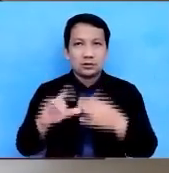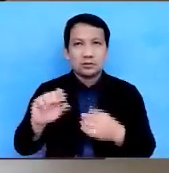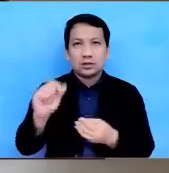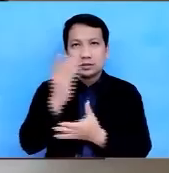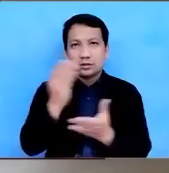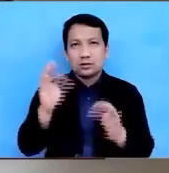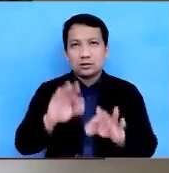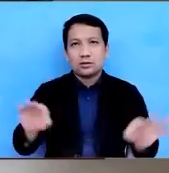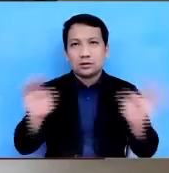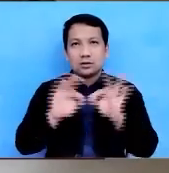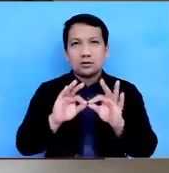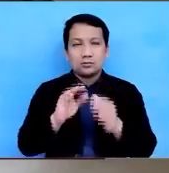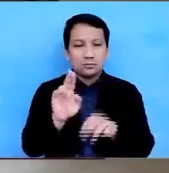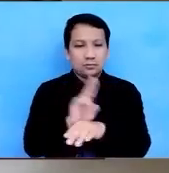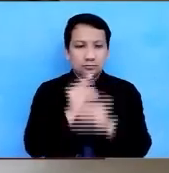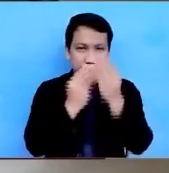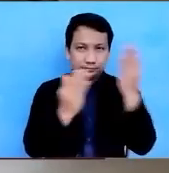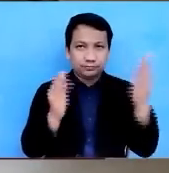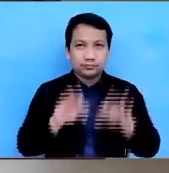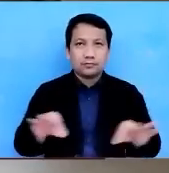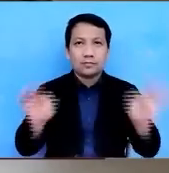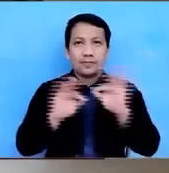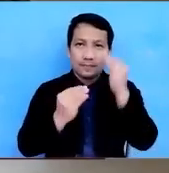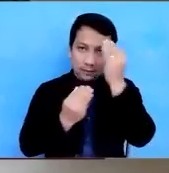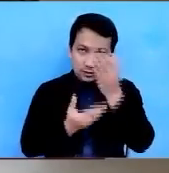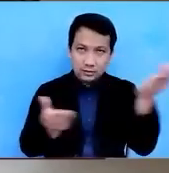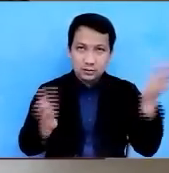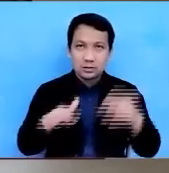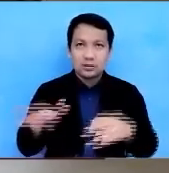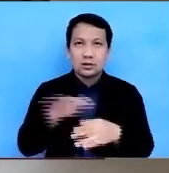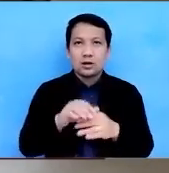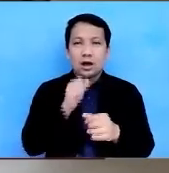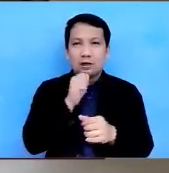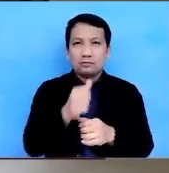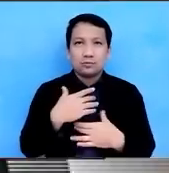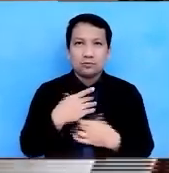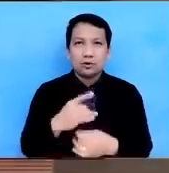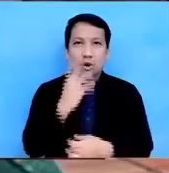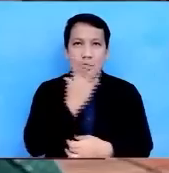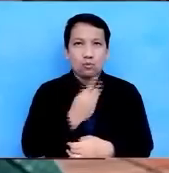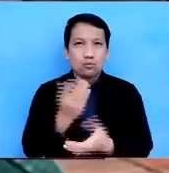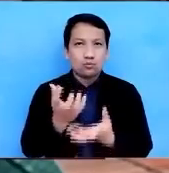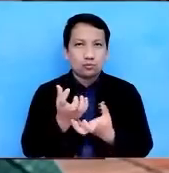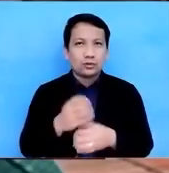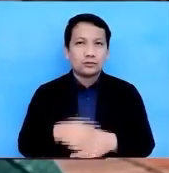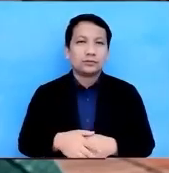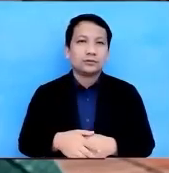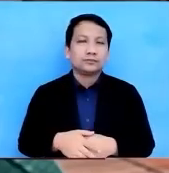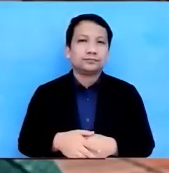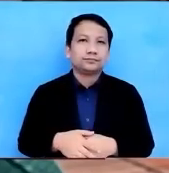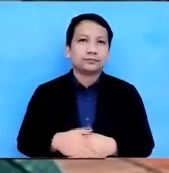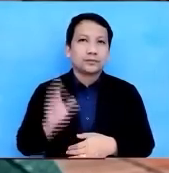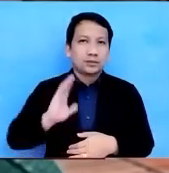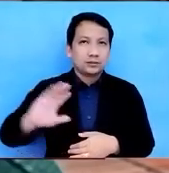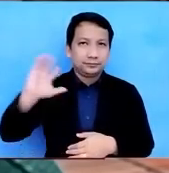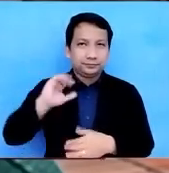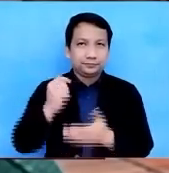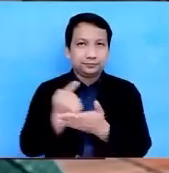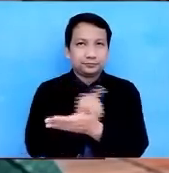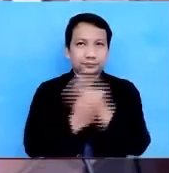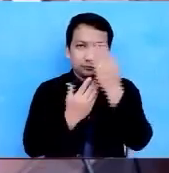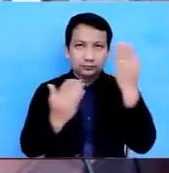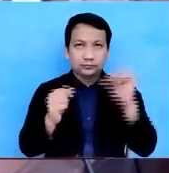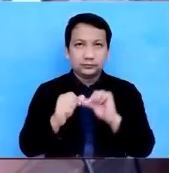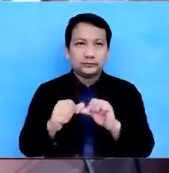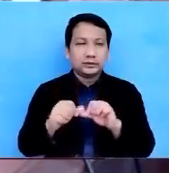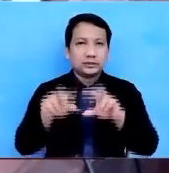at ipagamit ang nasabing mga impormasyon sa mga interesado dito. Noong nakaraang linggo lang, lumabas sa pagdinig